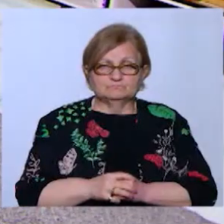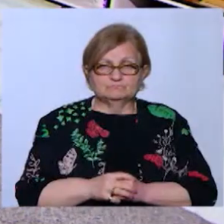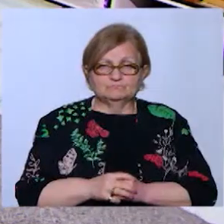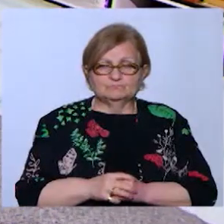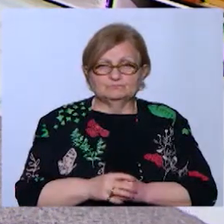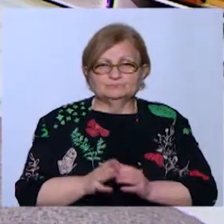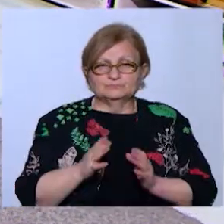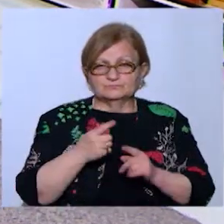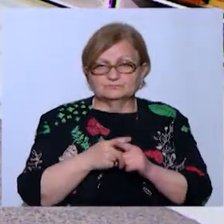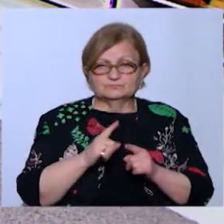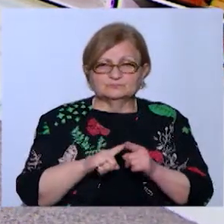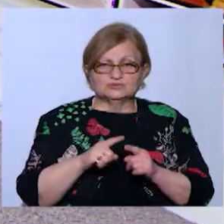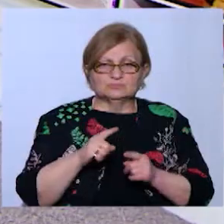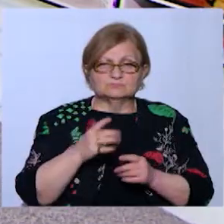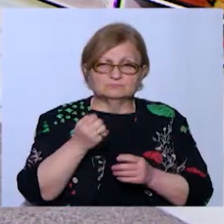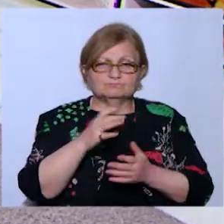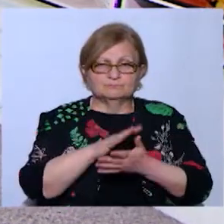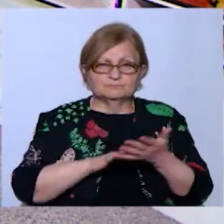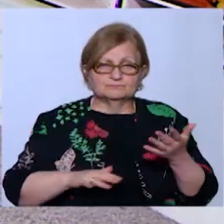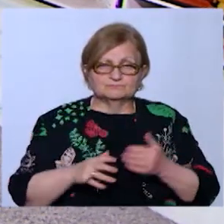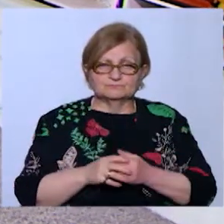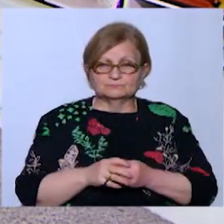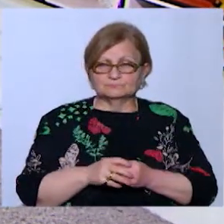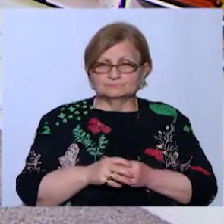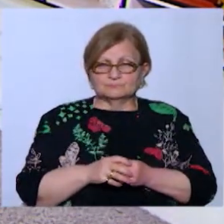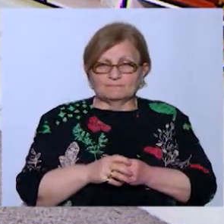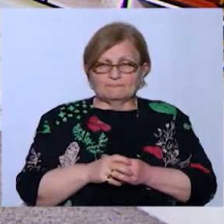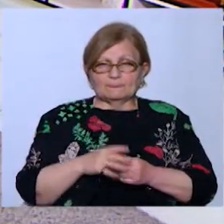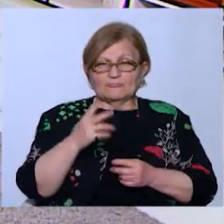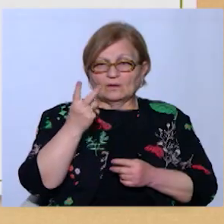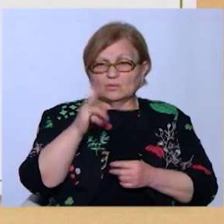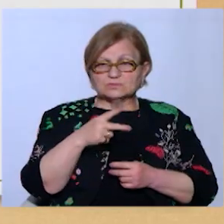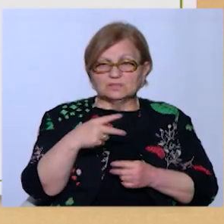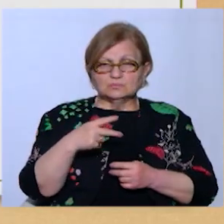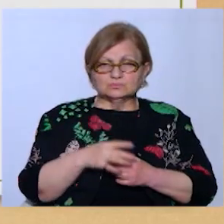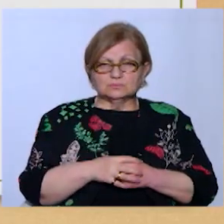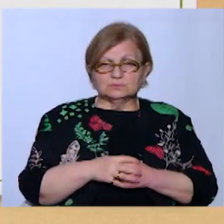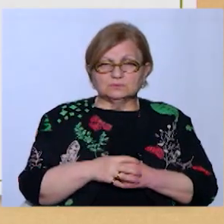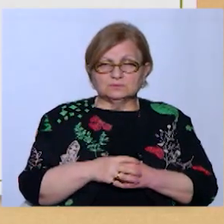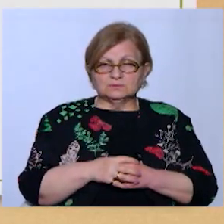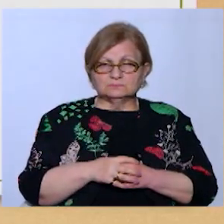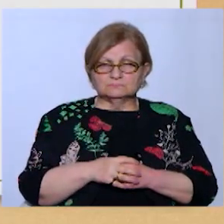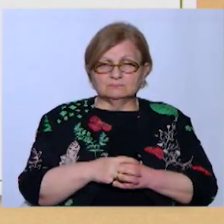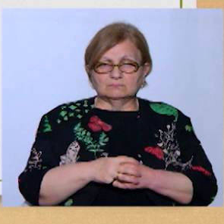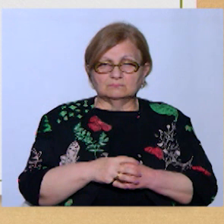მოკლედ ეს არის პასუხი. შემდეგი არის თავაზობთ ორცალ უტოლობას. პირველი არის